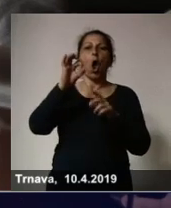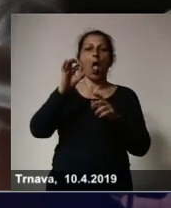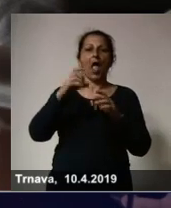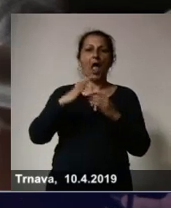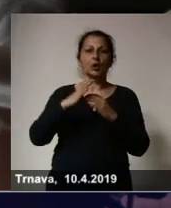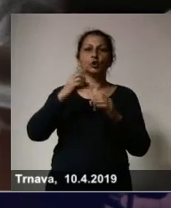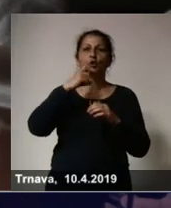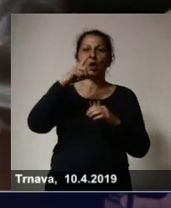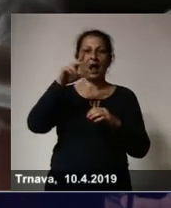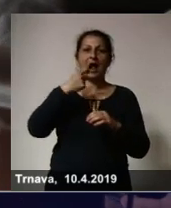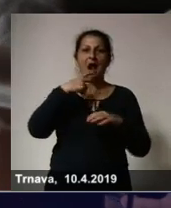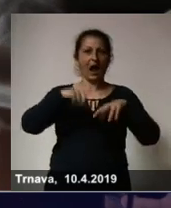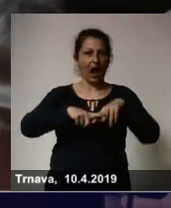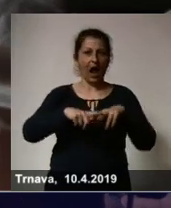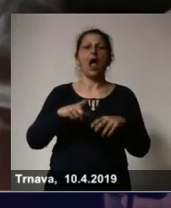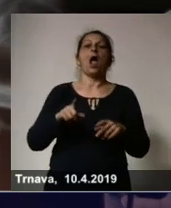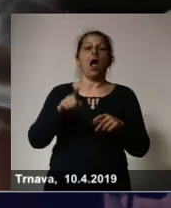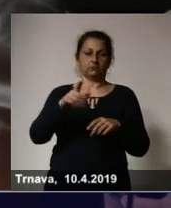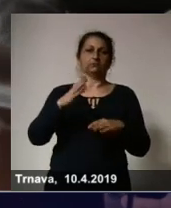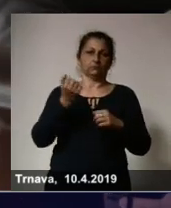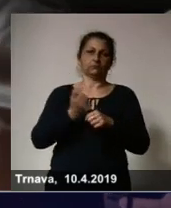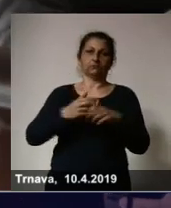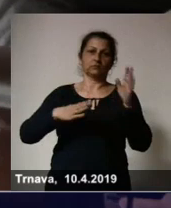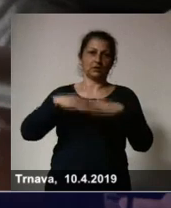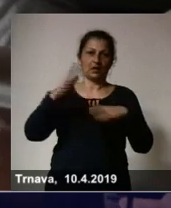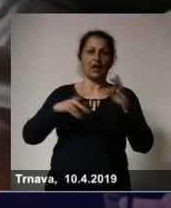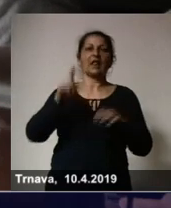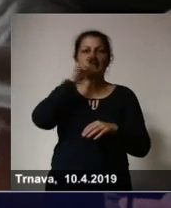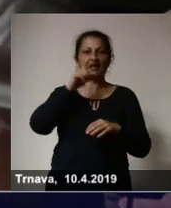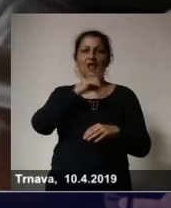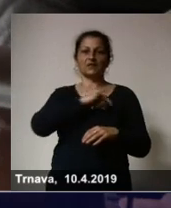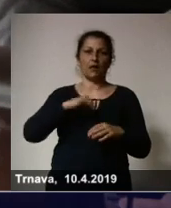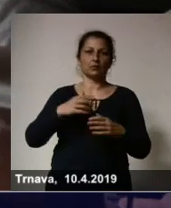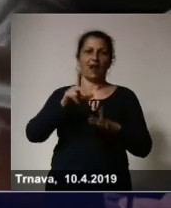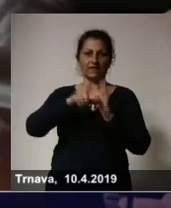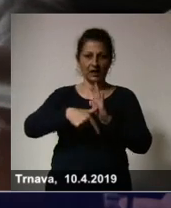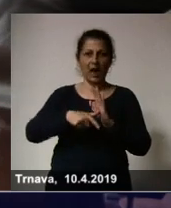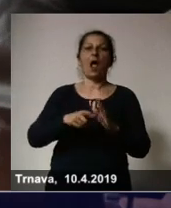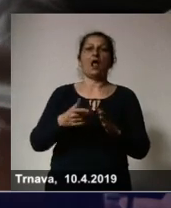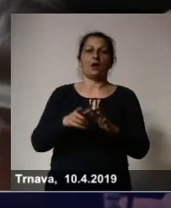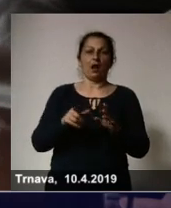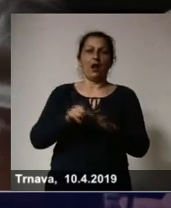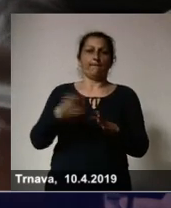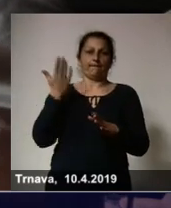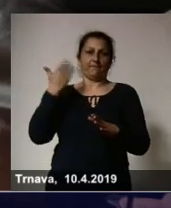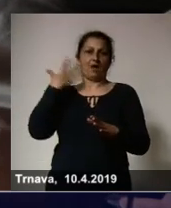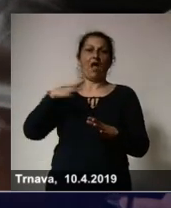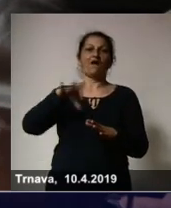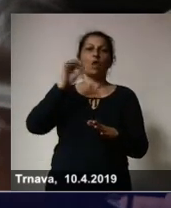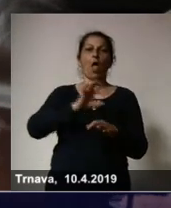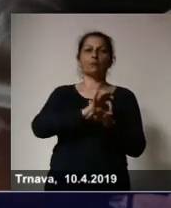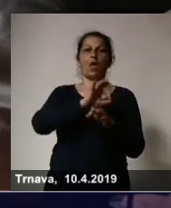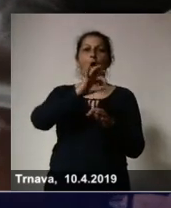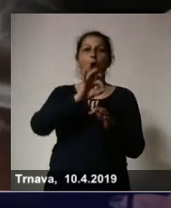túto cyklotrasu budovať. Trnavský samosprávny kraj v zmysle aj záväzkov z predchádzajúceho volebného obdobia sa